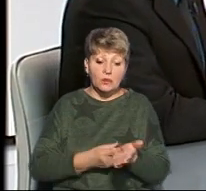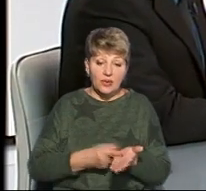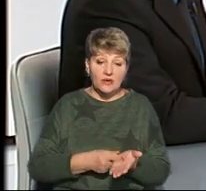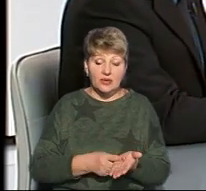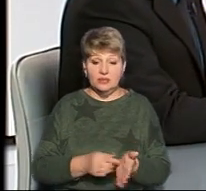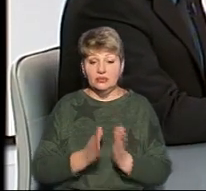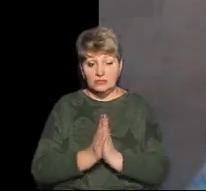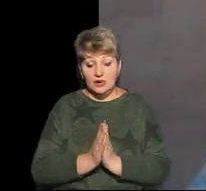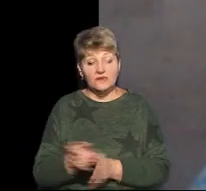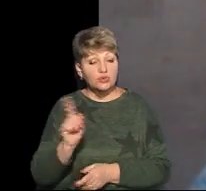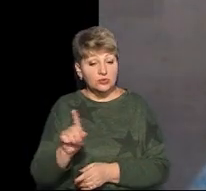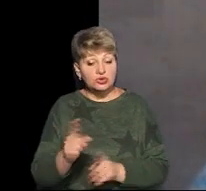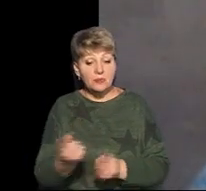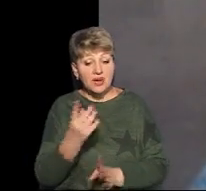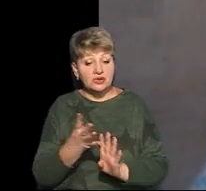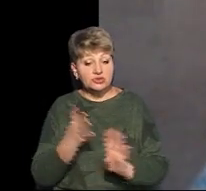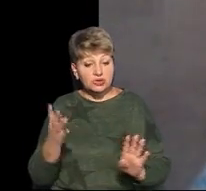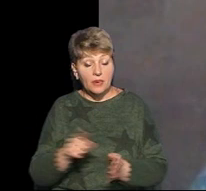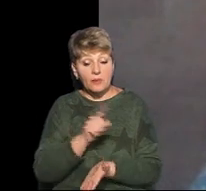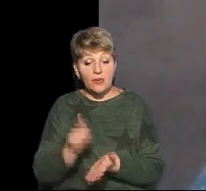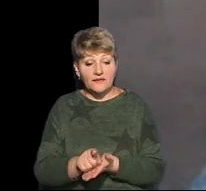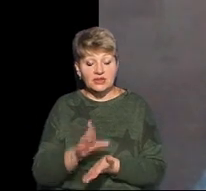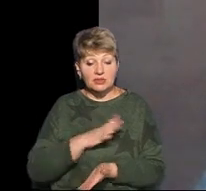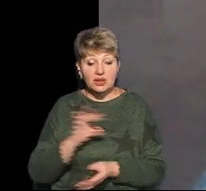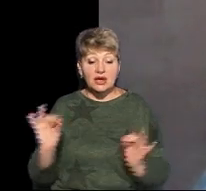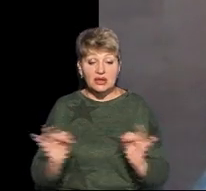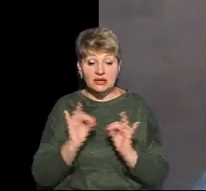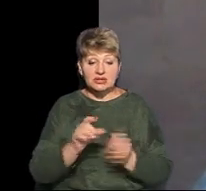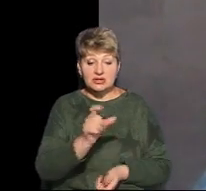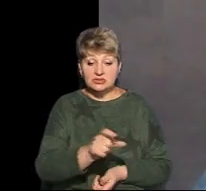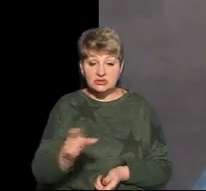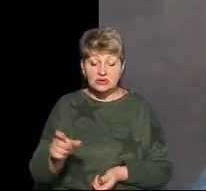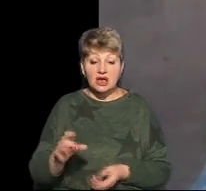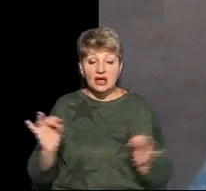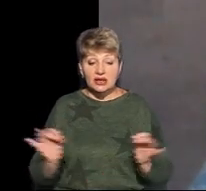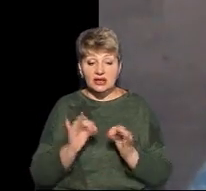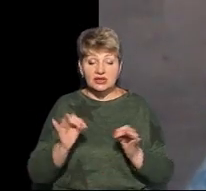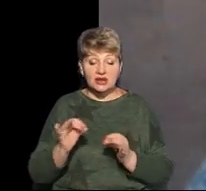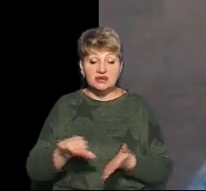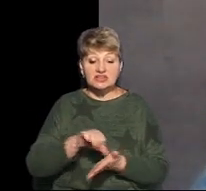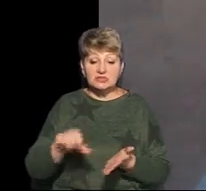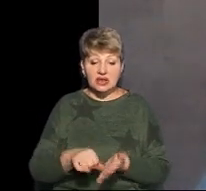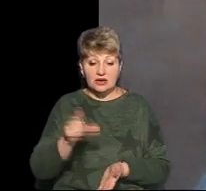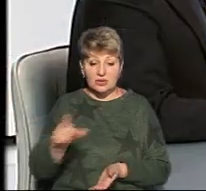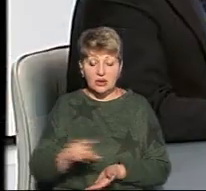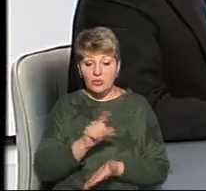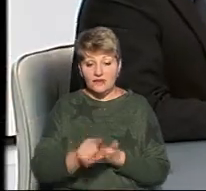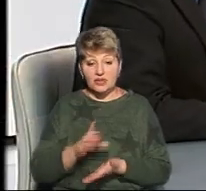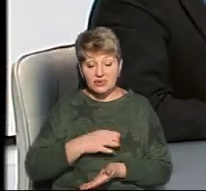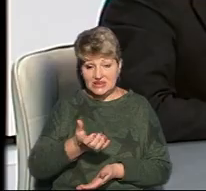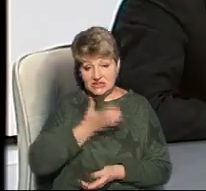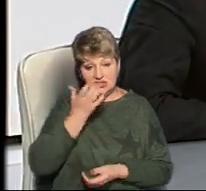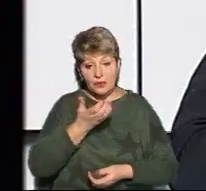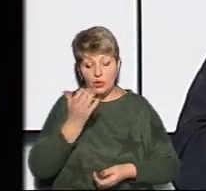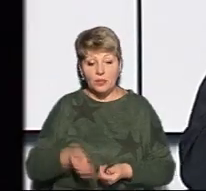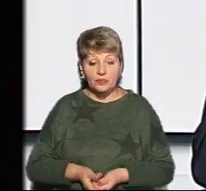тому, що в першу чергу це повинні бути інтереси громади, інтереси містян, і містяни повинні бути з теплом. Пане Станіславе,